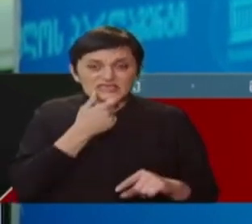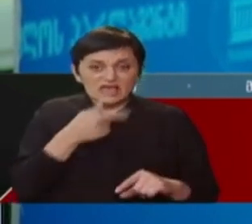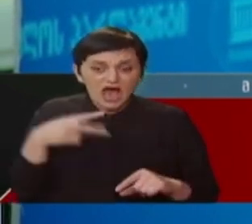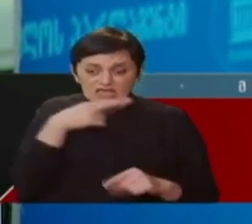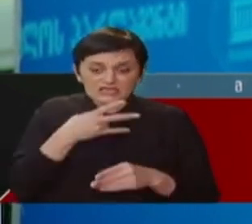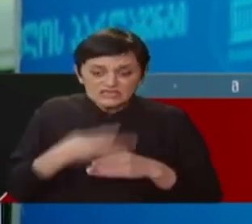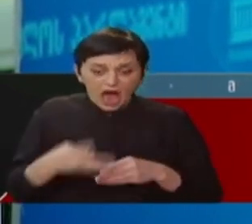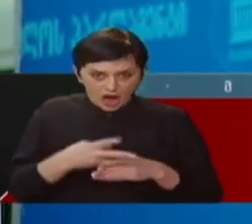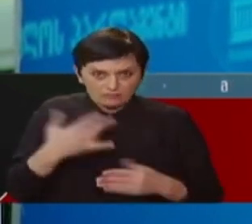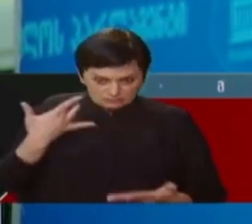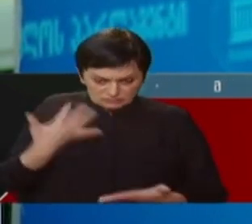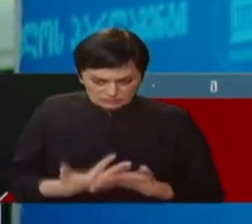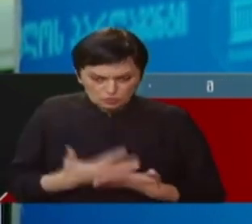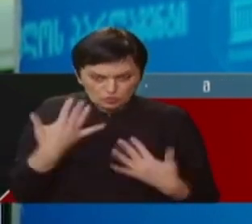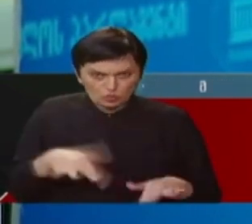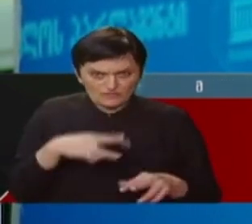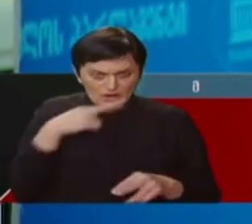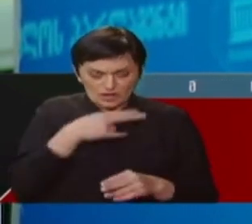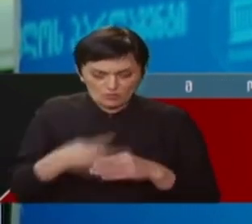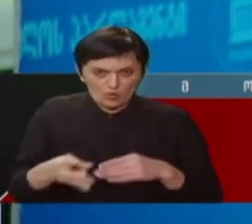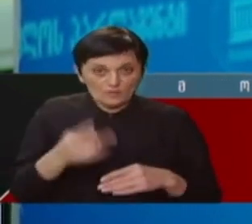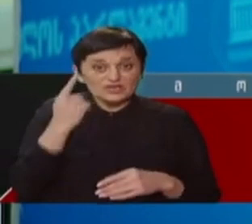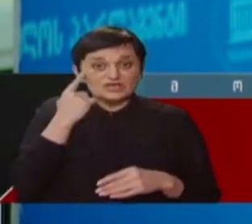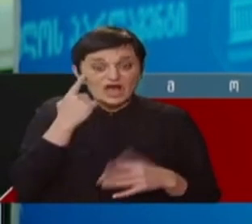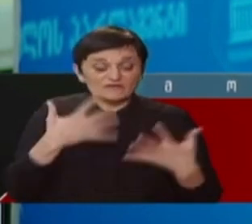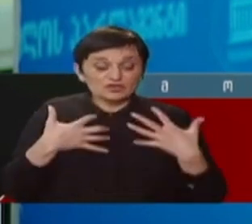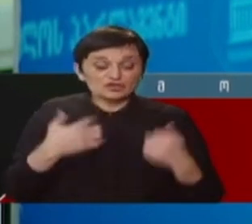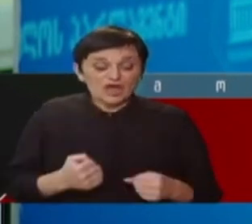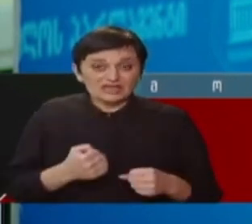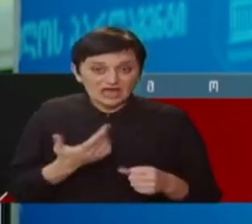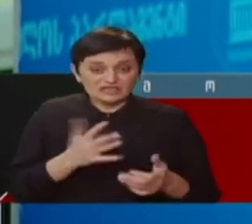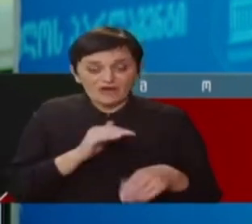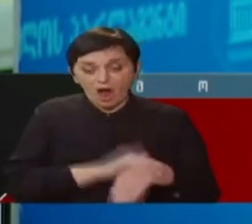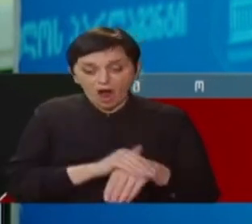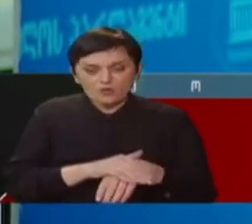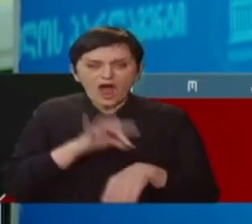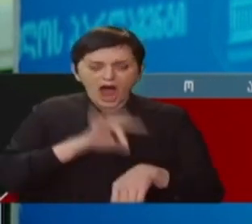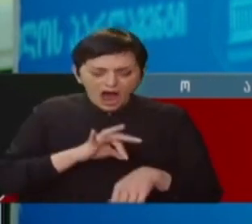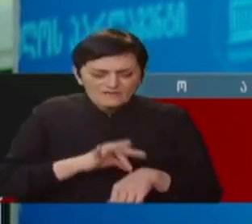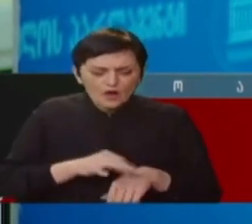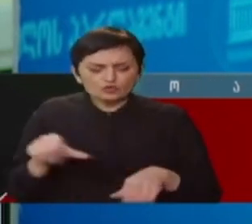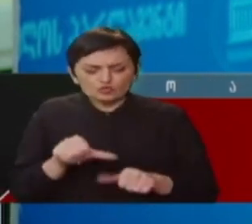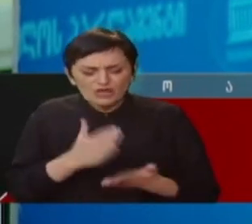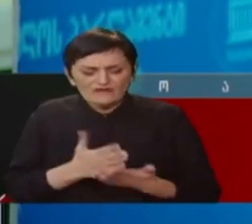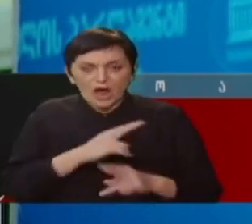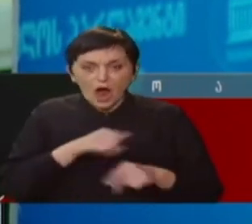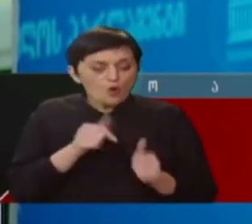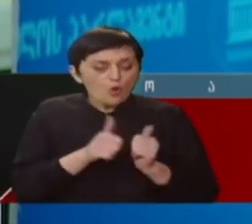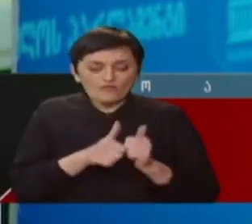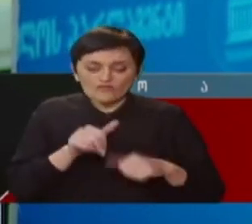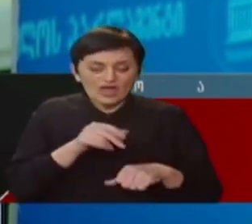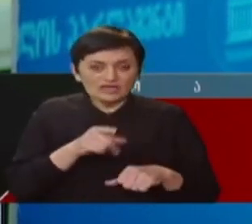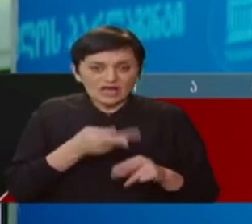ახამდე მოწამლავდნენ. და გასაგებია ისიც, რომ ეს ჯანდაცვის არგუმენტები, რომ ავათავარ, ცუდათავარ ყდები, ყოველთვის არ იმუშავებს და რაღაც მომენტში ეს